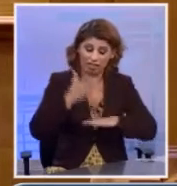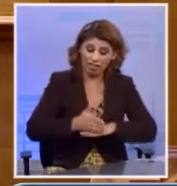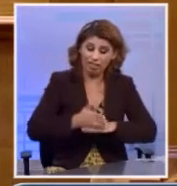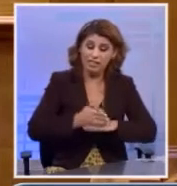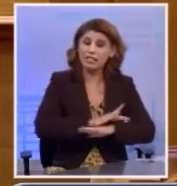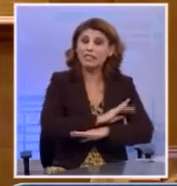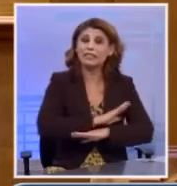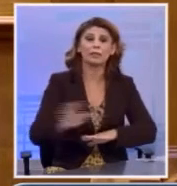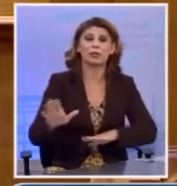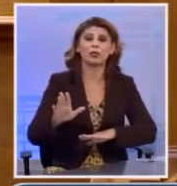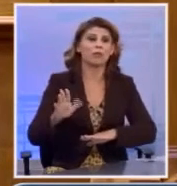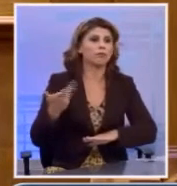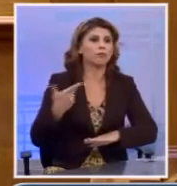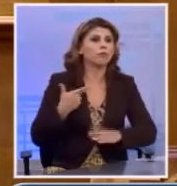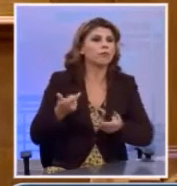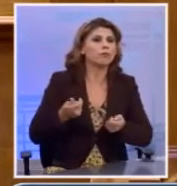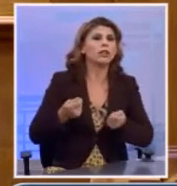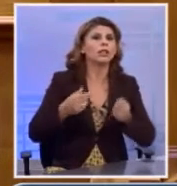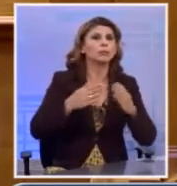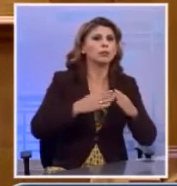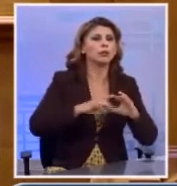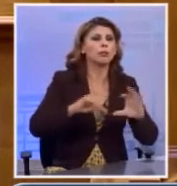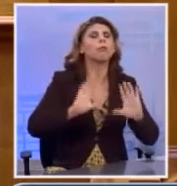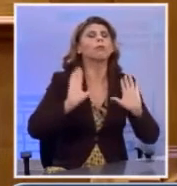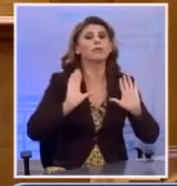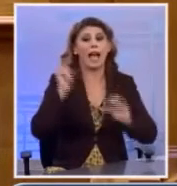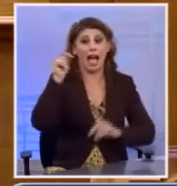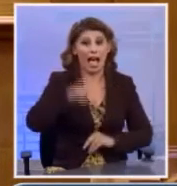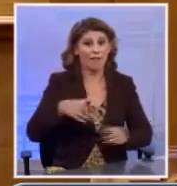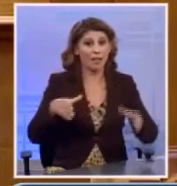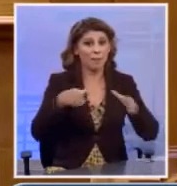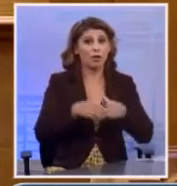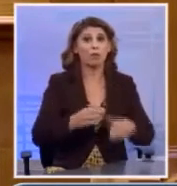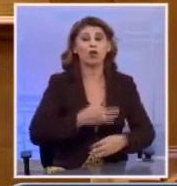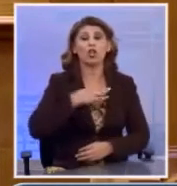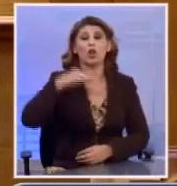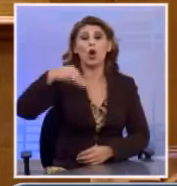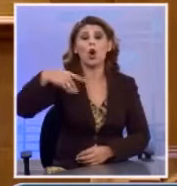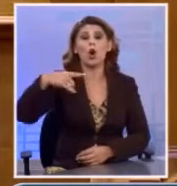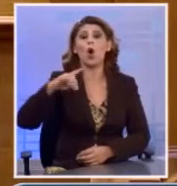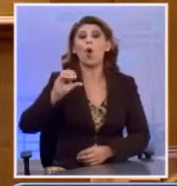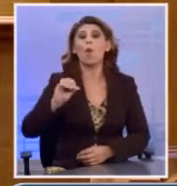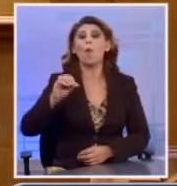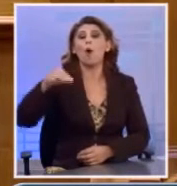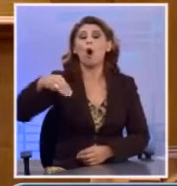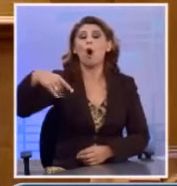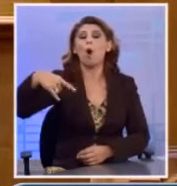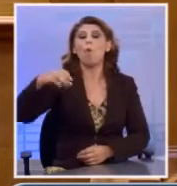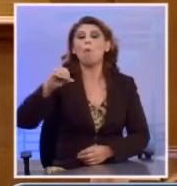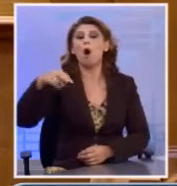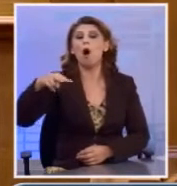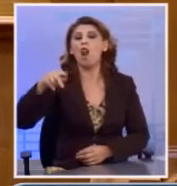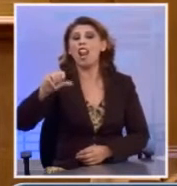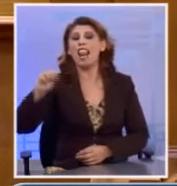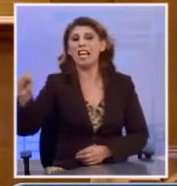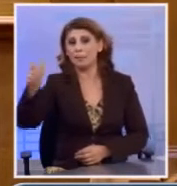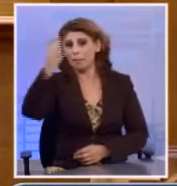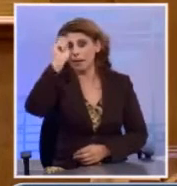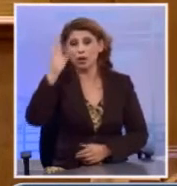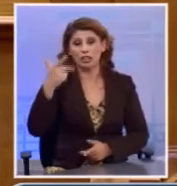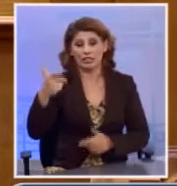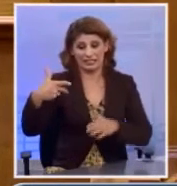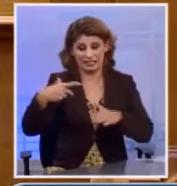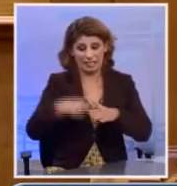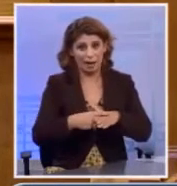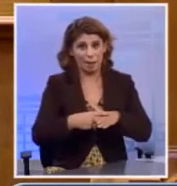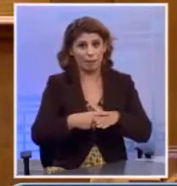την επιτροπή ήταν που ο κύριος Μπόμπολας παραδέχτηκε ότι οι τράπεζες έδιναν δάνεια